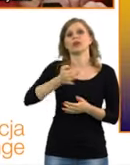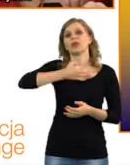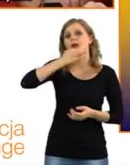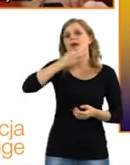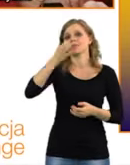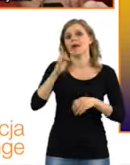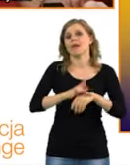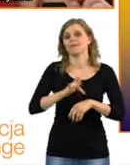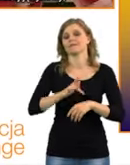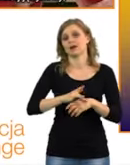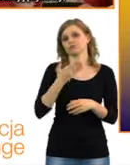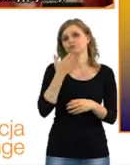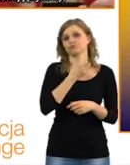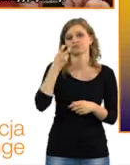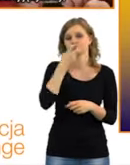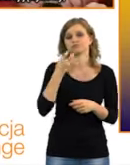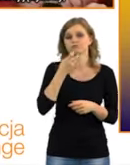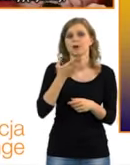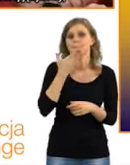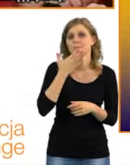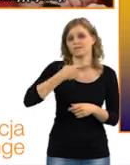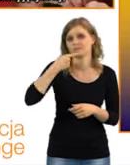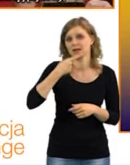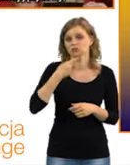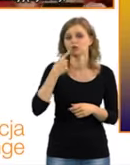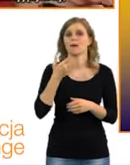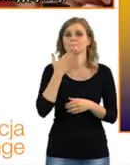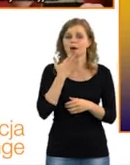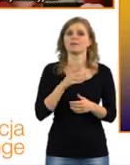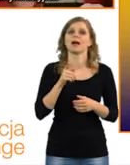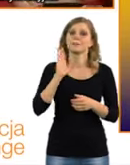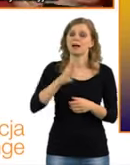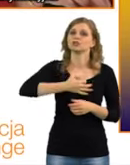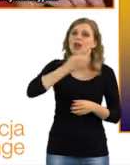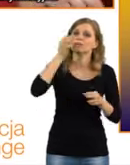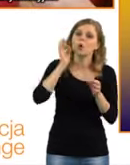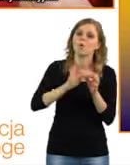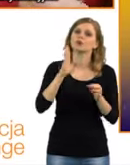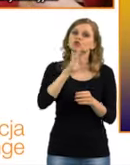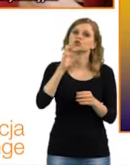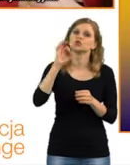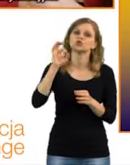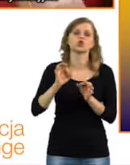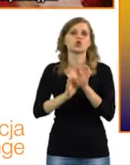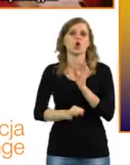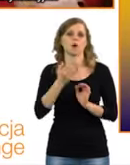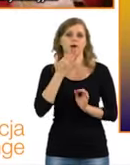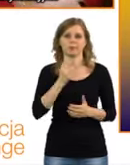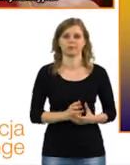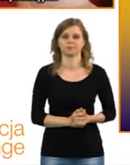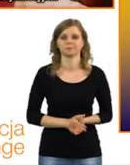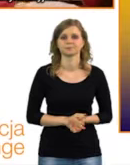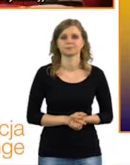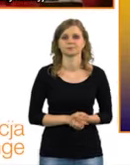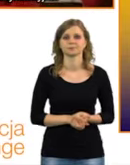będą terapeutyczne i tym lepszy rozwój językowy, rozwój mowy, poprawność artykulacyjna będzie